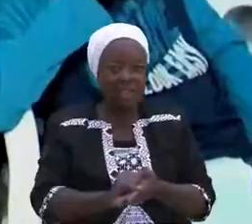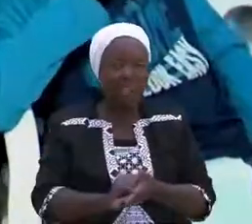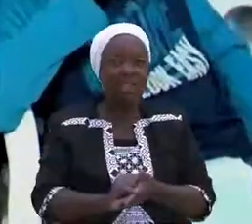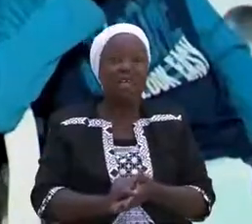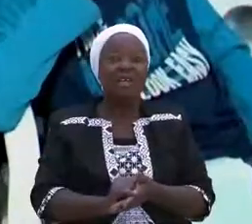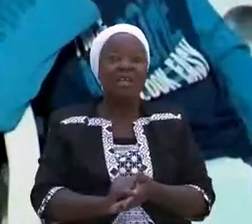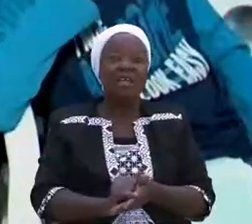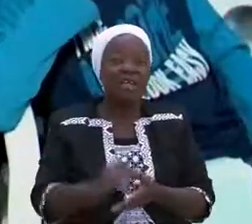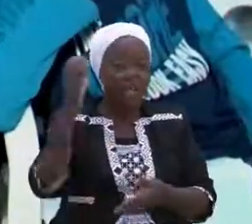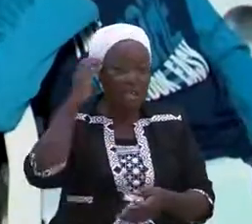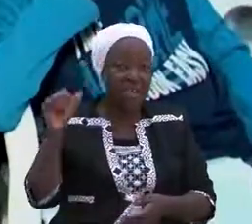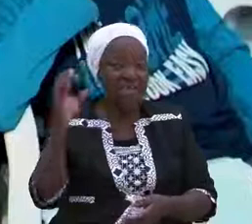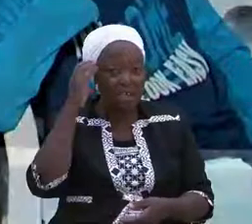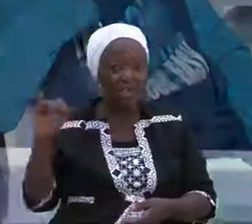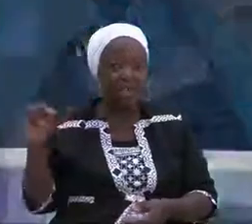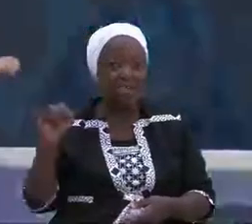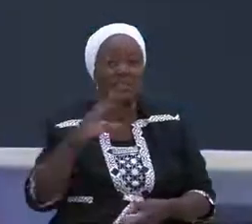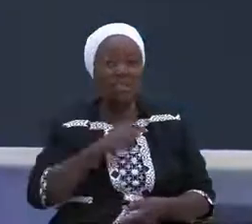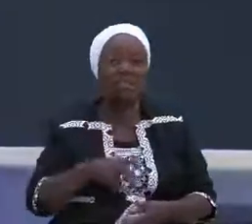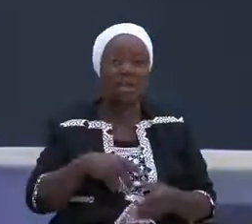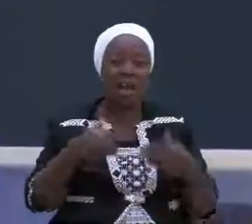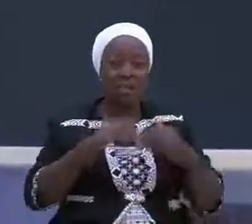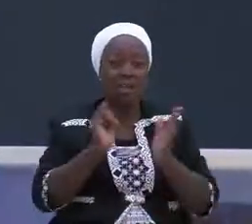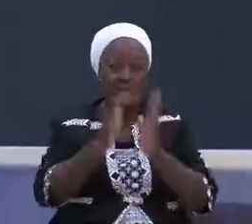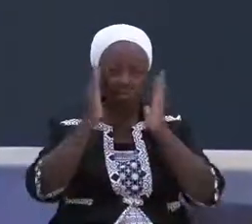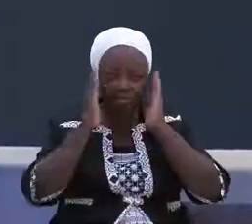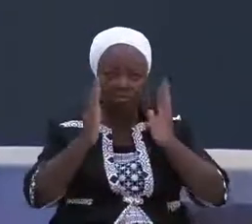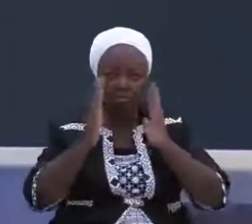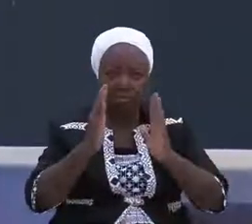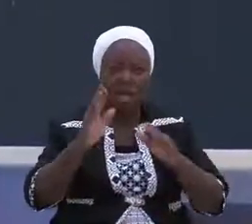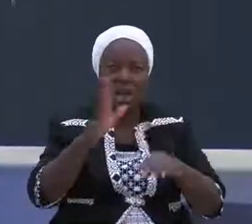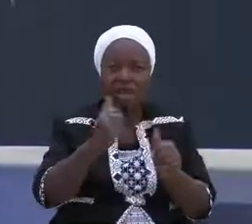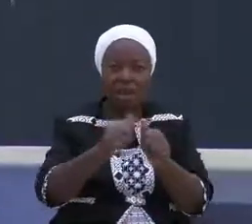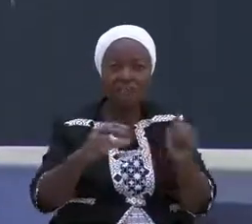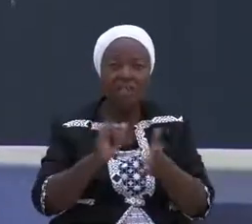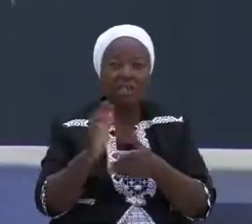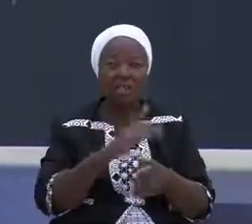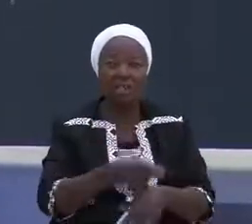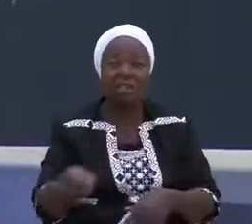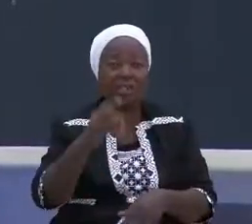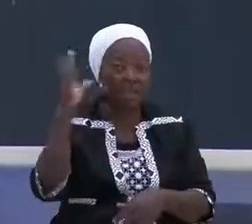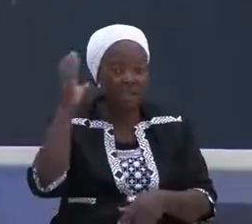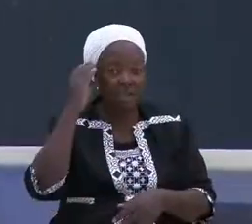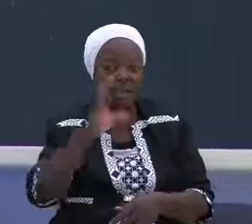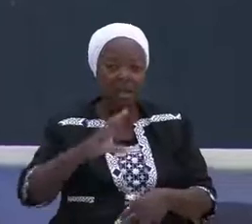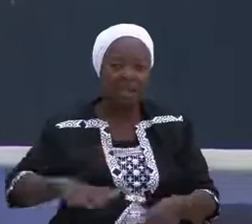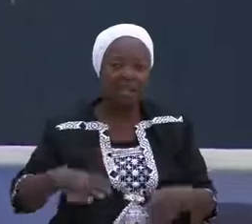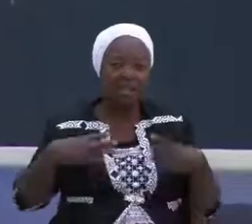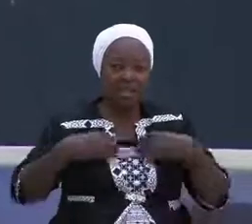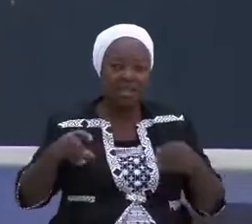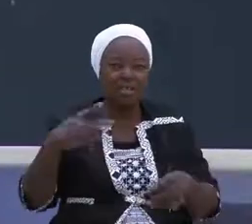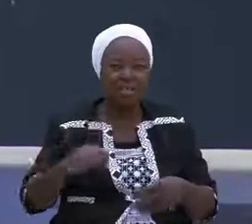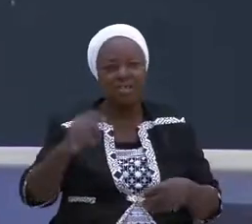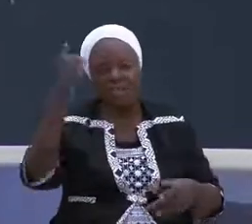qu'elles apprirent. Ils ont prêté attention et tout ce qu'ils ont entendu, Christ a guéri les